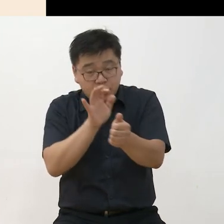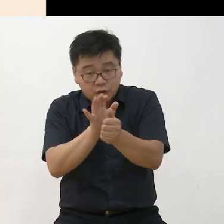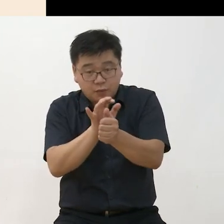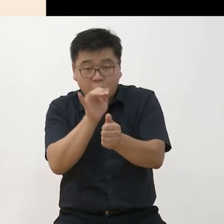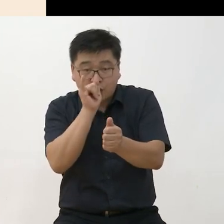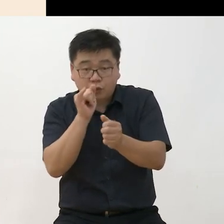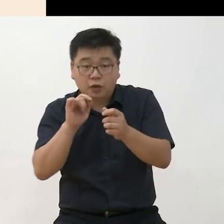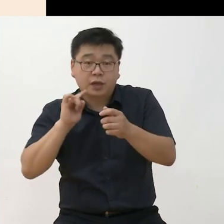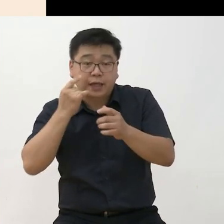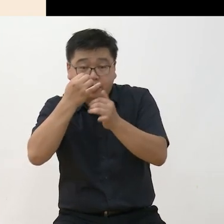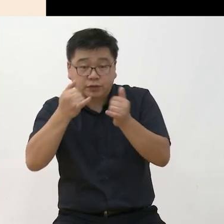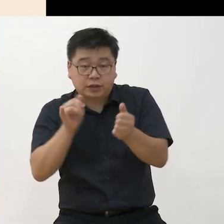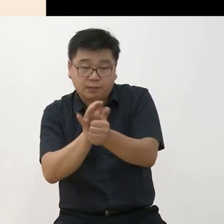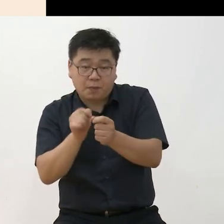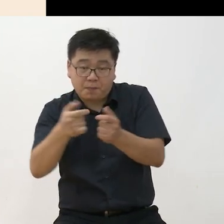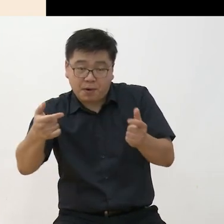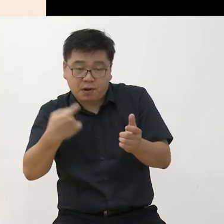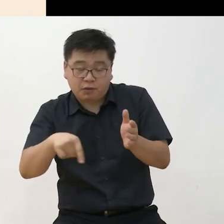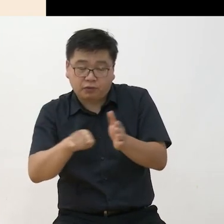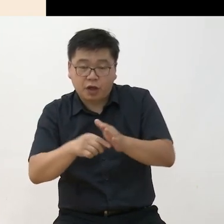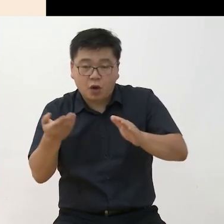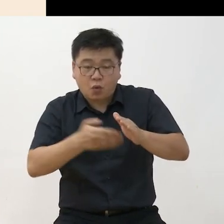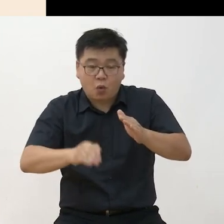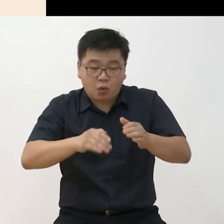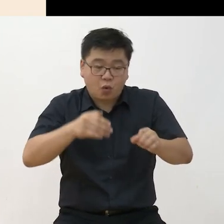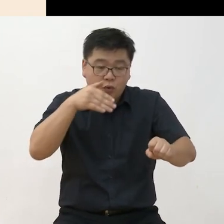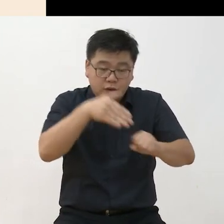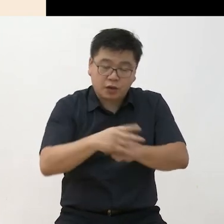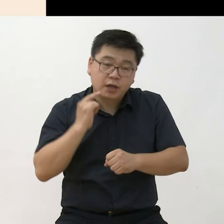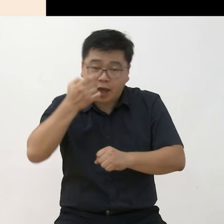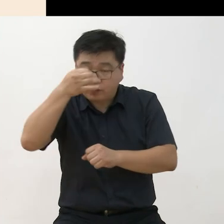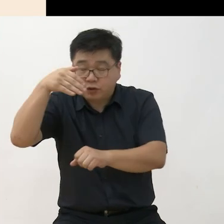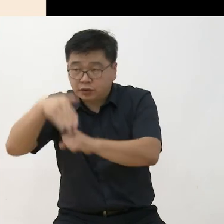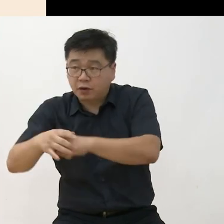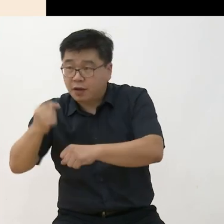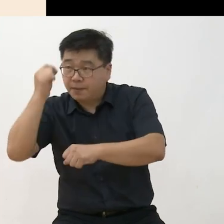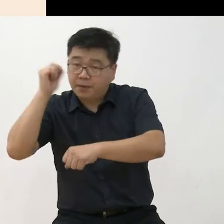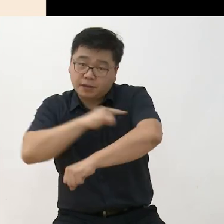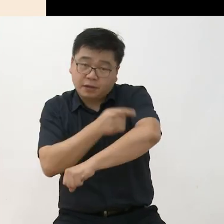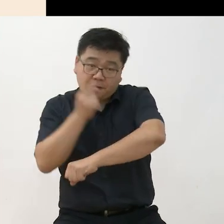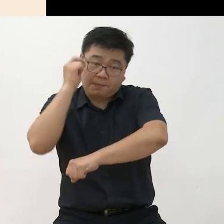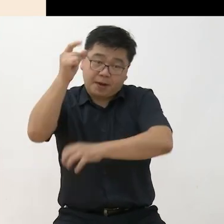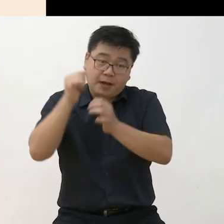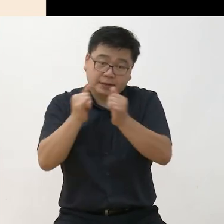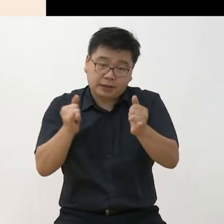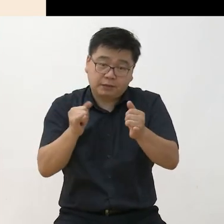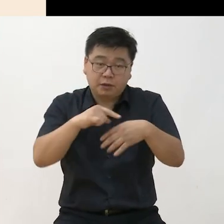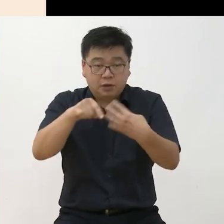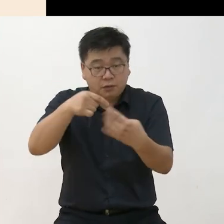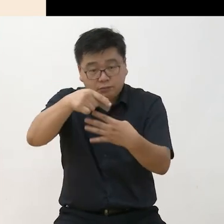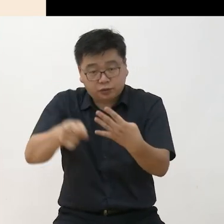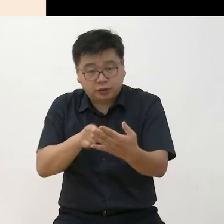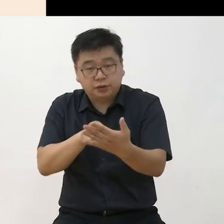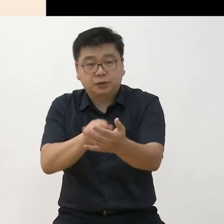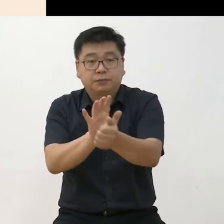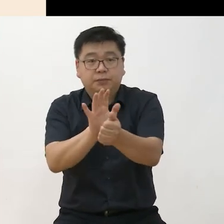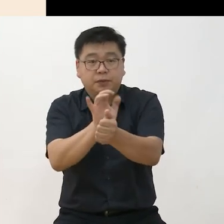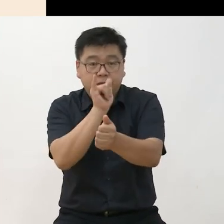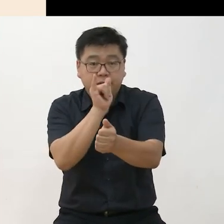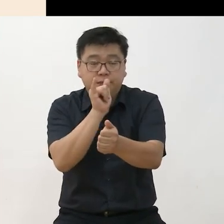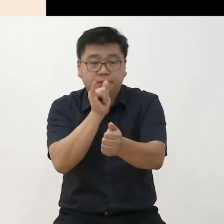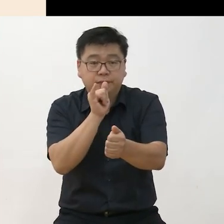기회 확대를 위해서 공공성과 예술성을 갖춘 그러한 우수한 공공예술 프로젝트를 지원하는 사업이 되겠습니다.